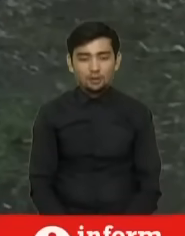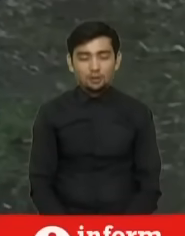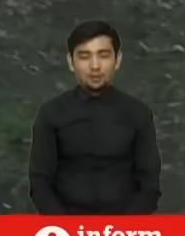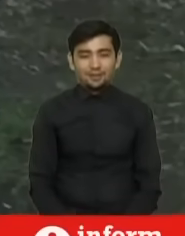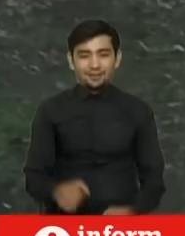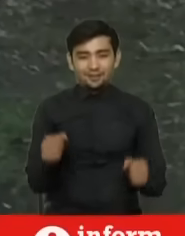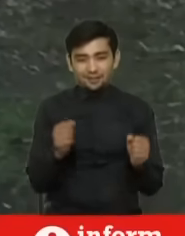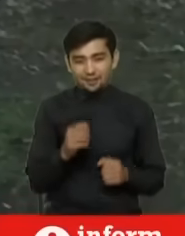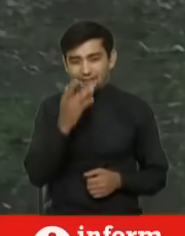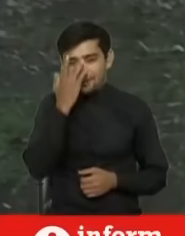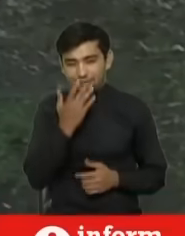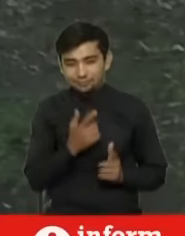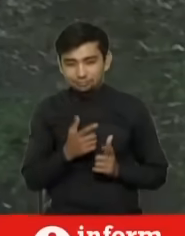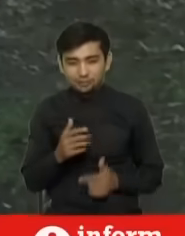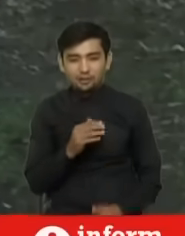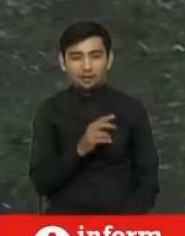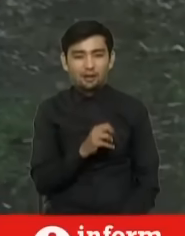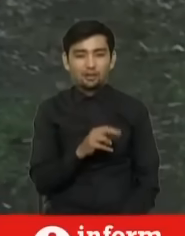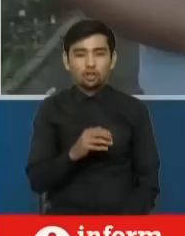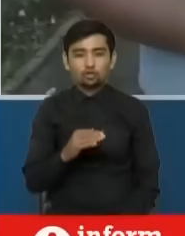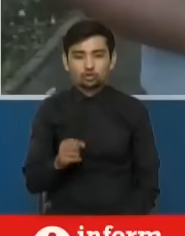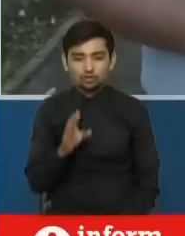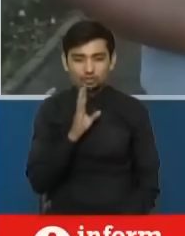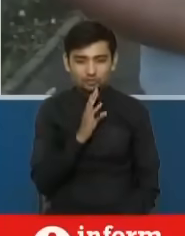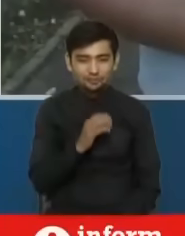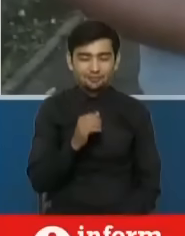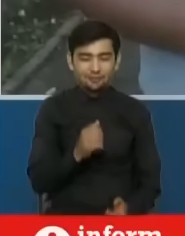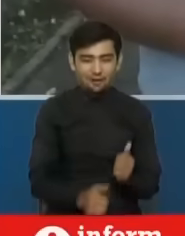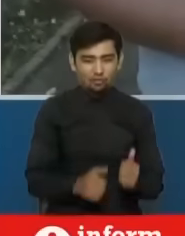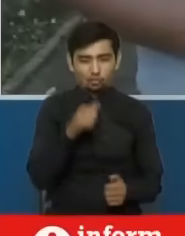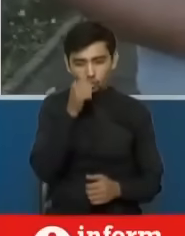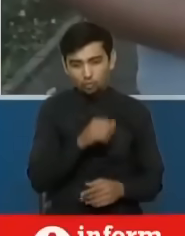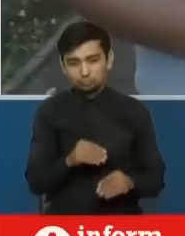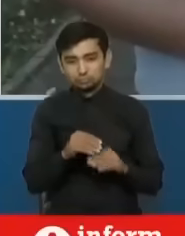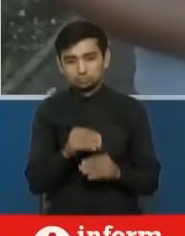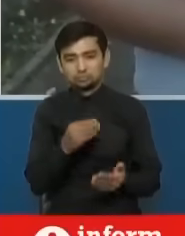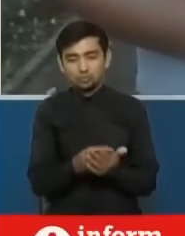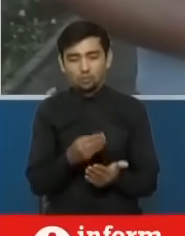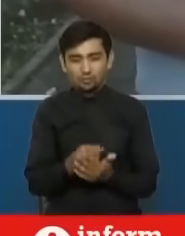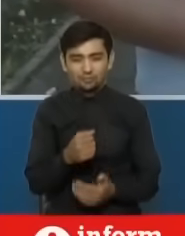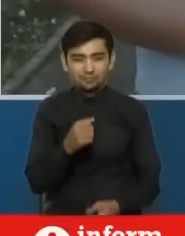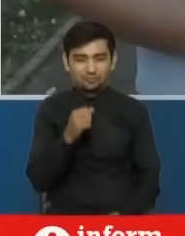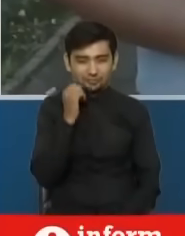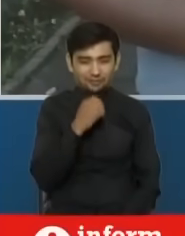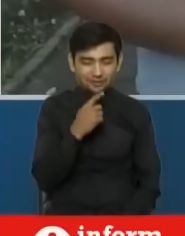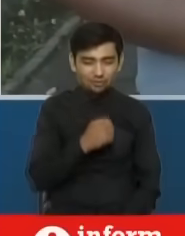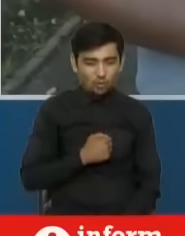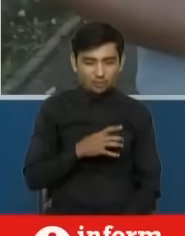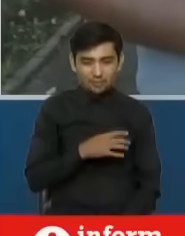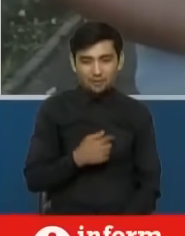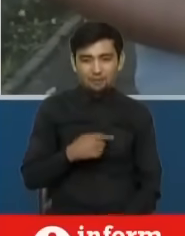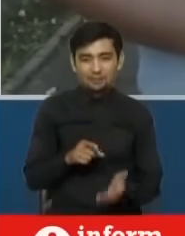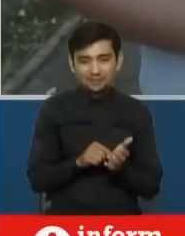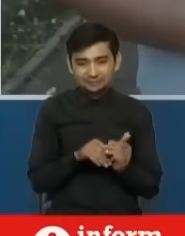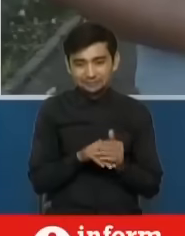Қыстың қамын жаз ойлайтын Надежда Швап көмір бағасының қымбаттауы жылда қайталанатын сценарий деп күрсінеді. Қария Зинаят ақымды қайда жеткізерімді білмеймін